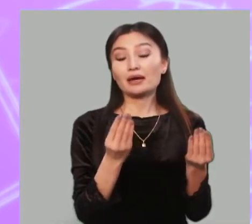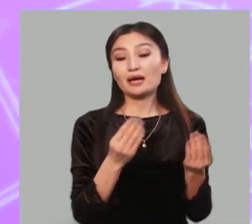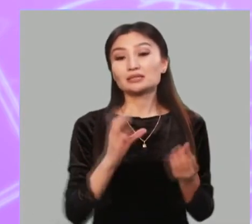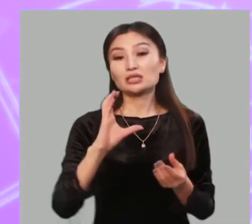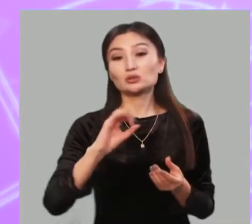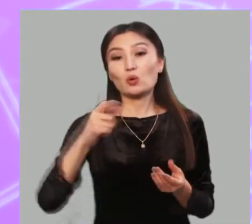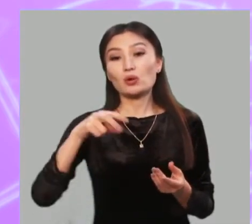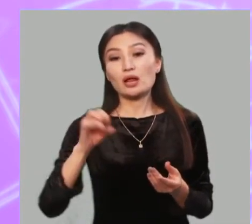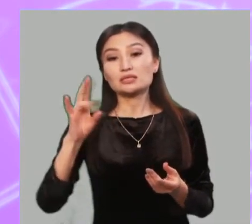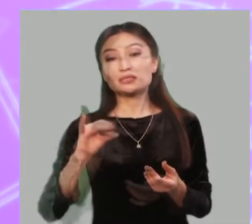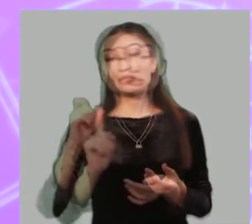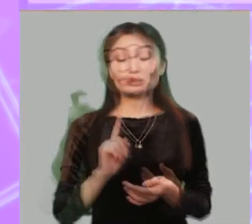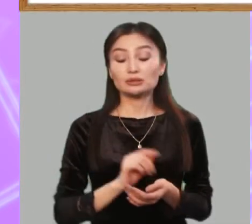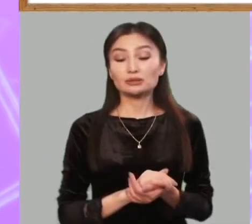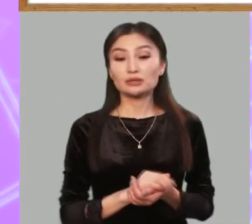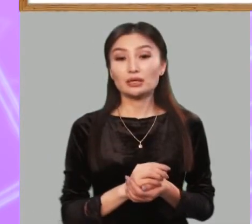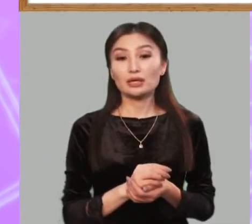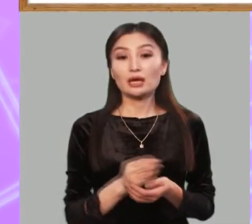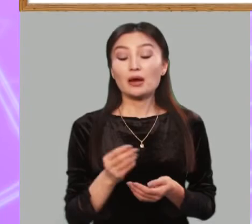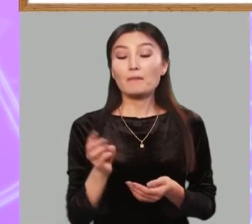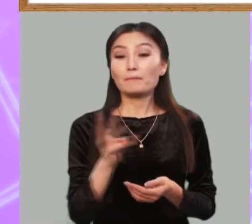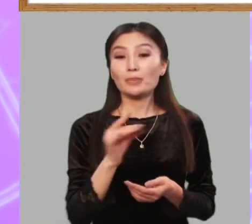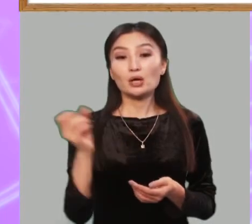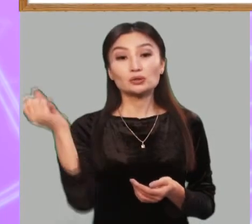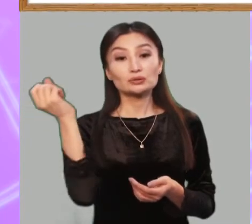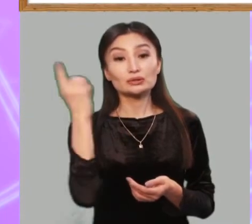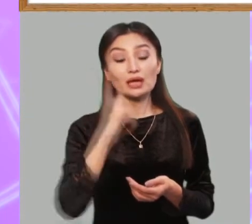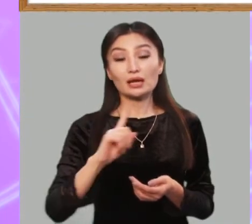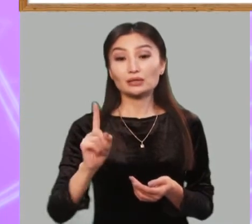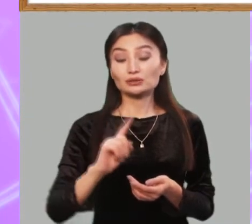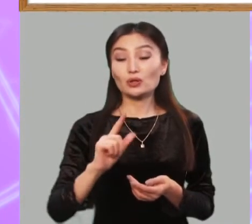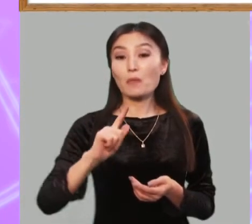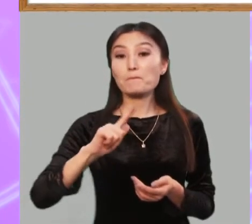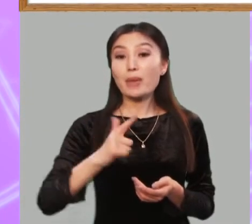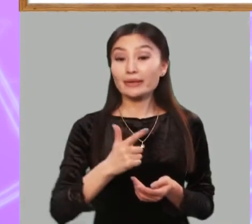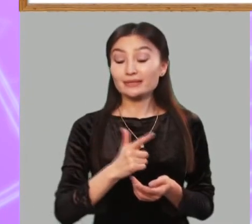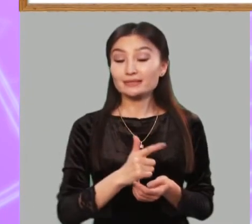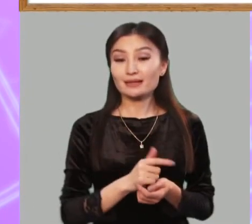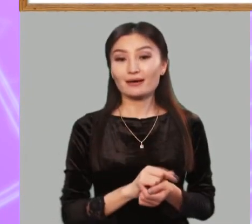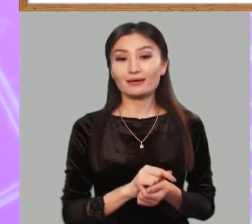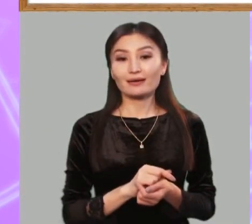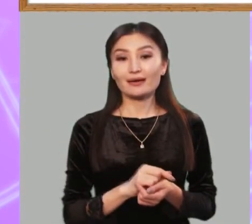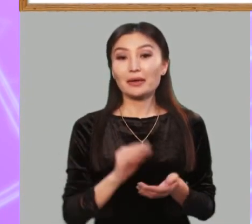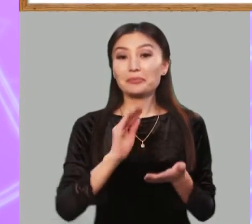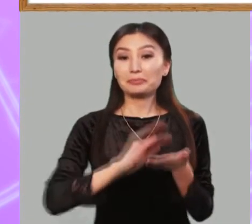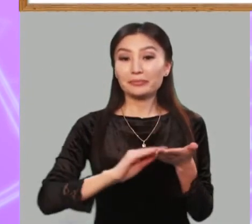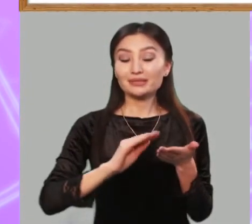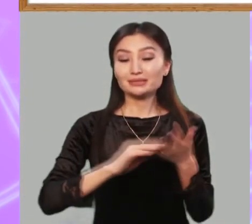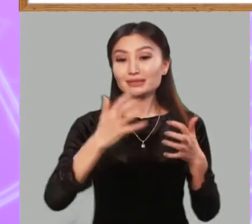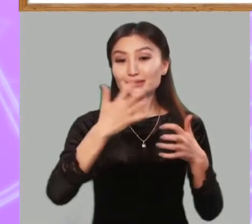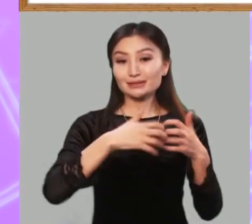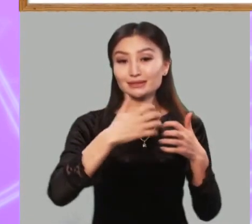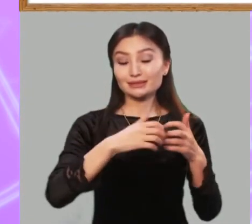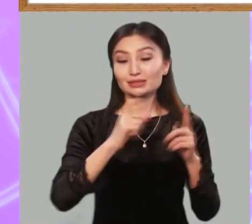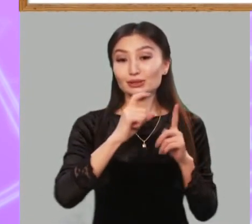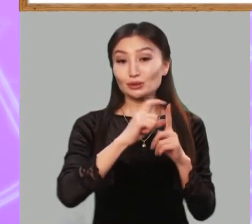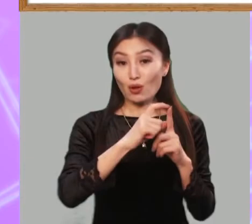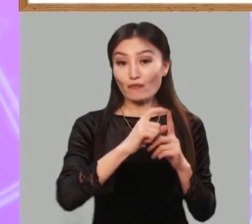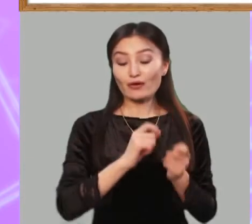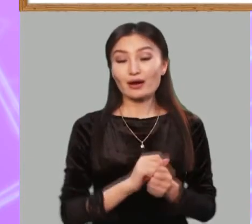звука в слове. Да, мы узнали, что мягкий знак пишется в середине